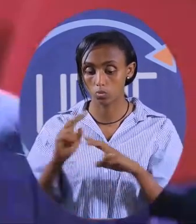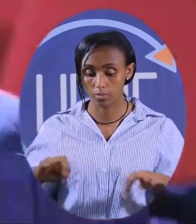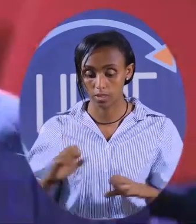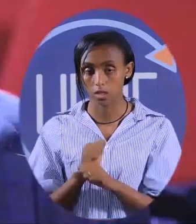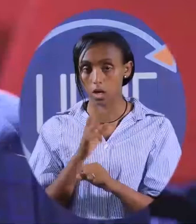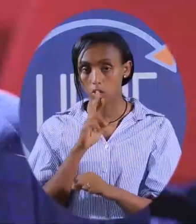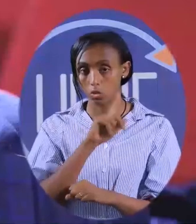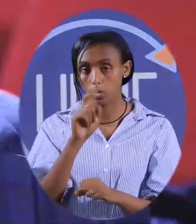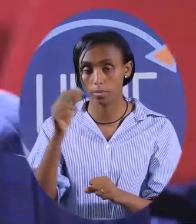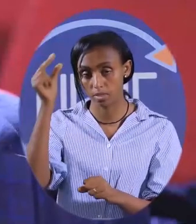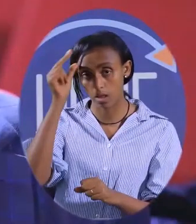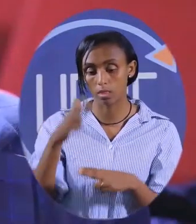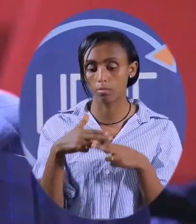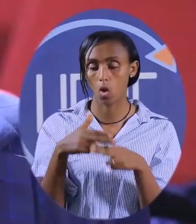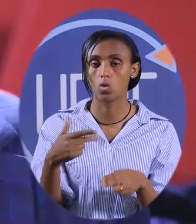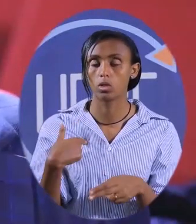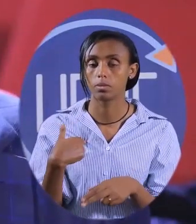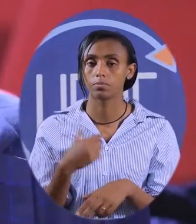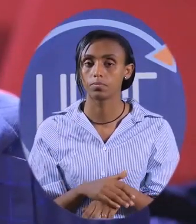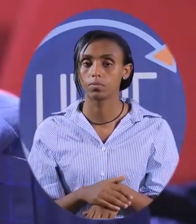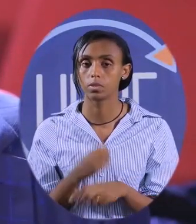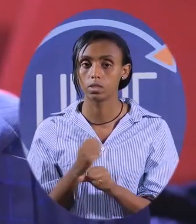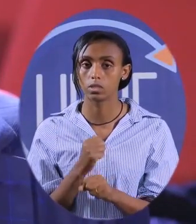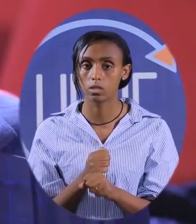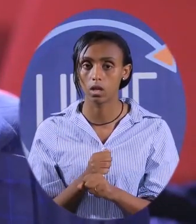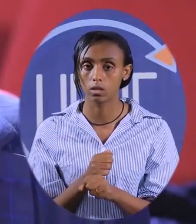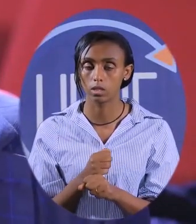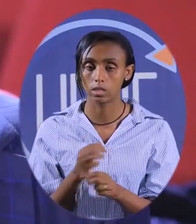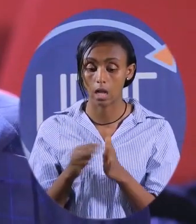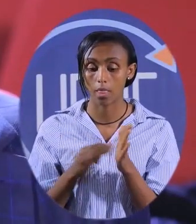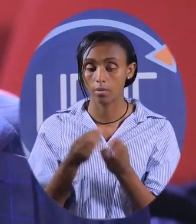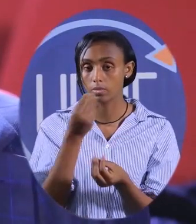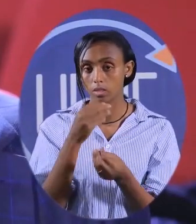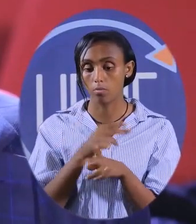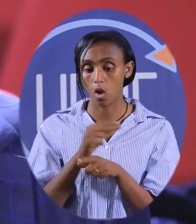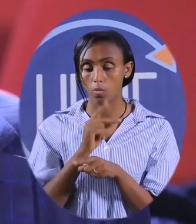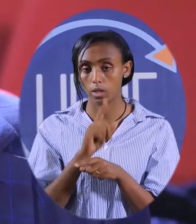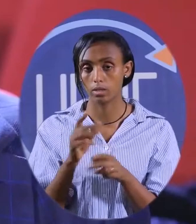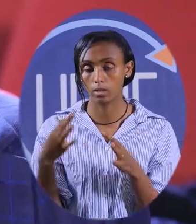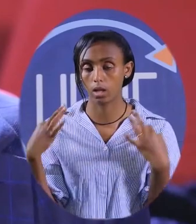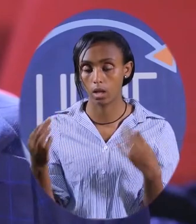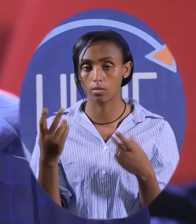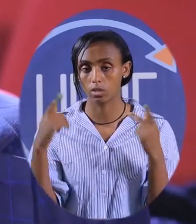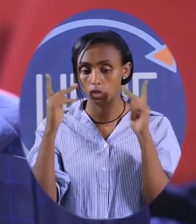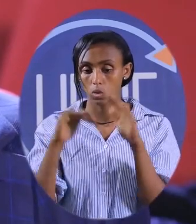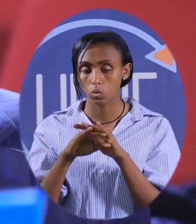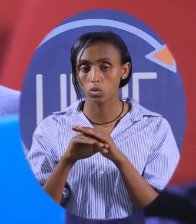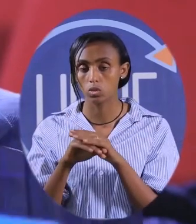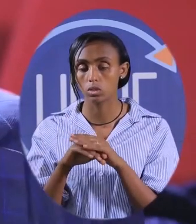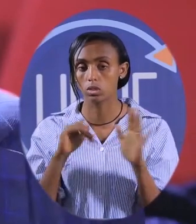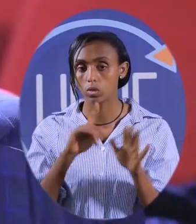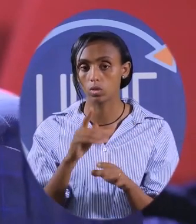ወይ? ብስራት እባላለሁ። እኔም የሥርዓተ ምግብ ባለሙያ ነኝ። ጤና ሚኒስቴር ውስጥ በሰቆጣ ማስተባበሪያ ክፍል